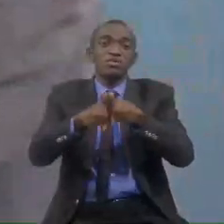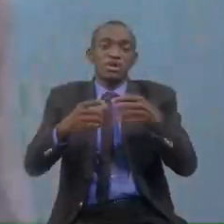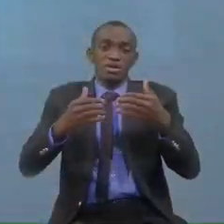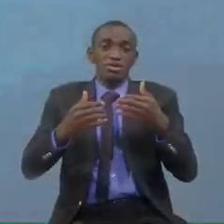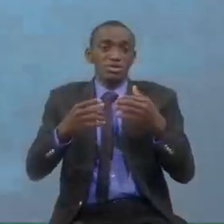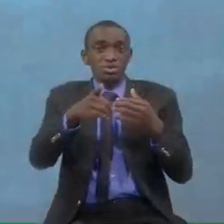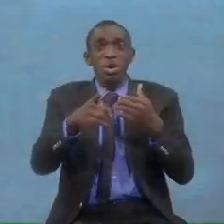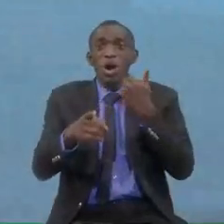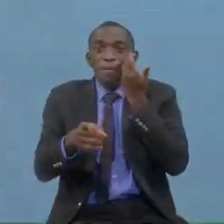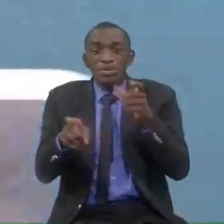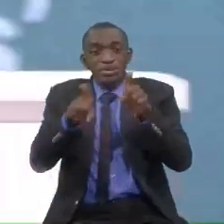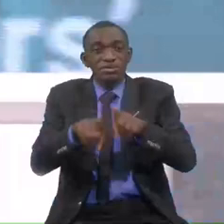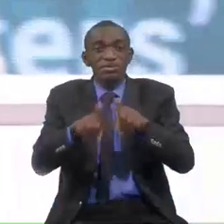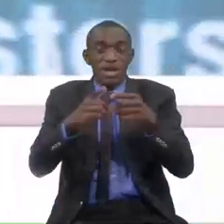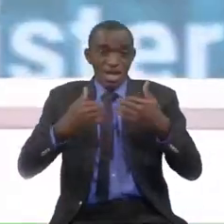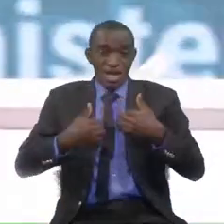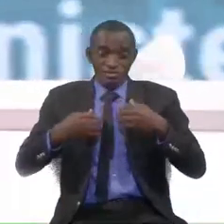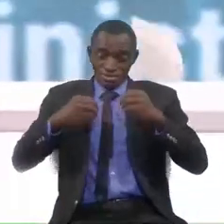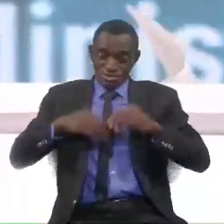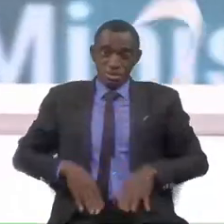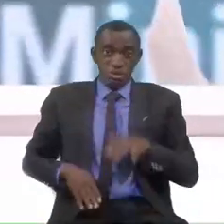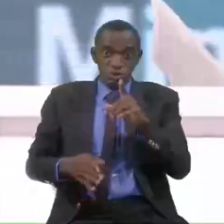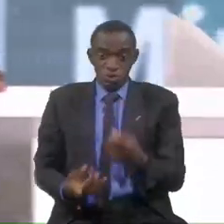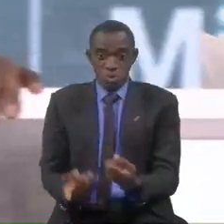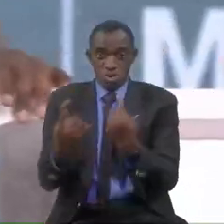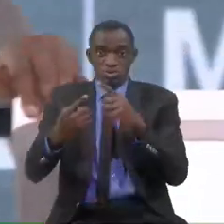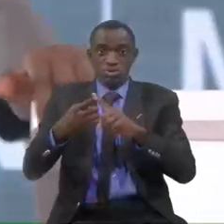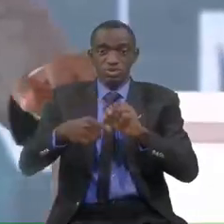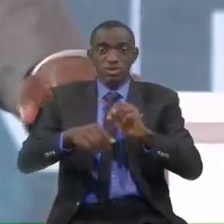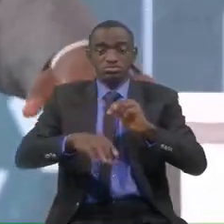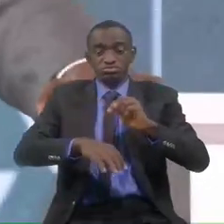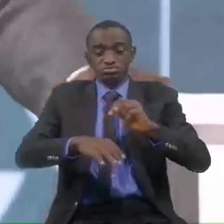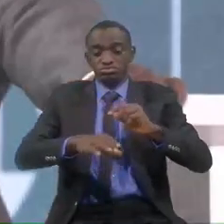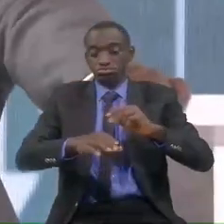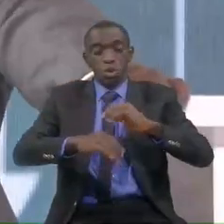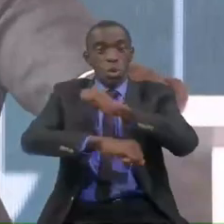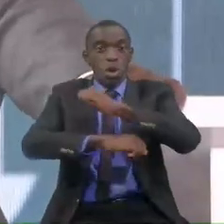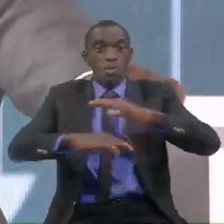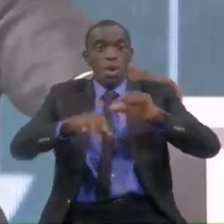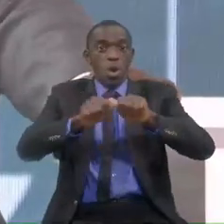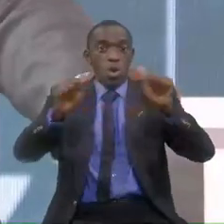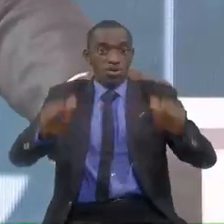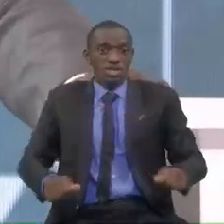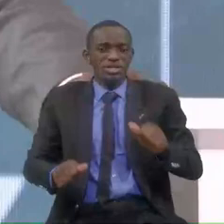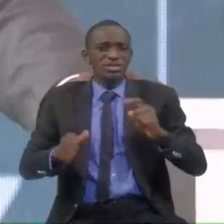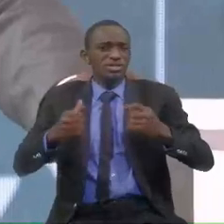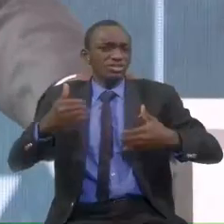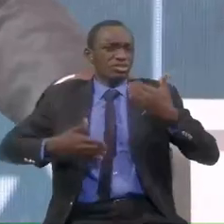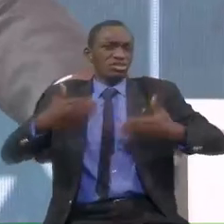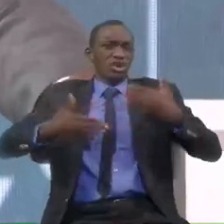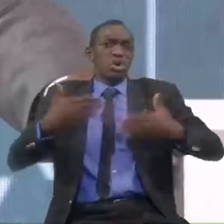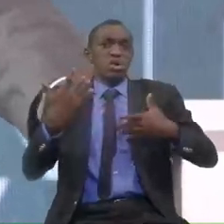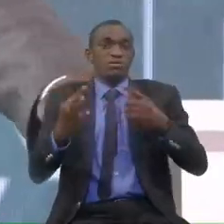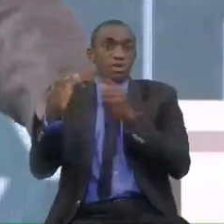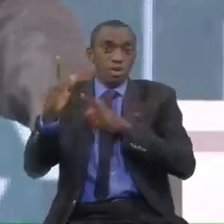grâce pour ne pas être totalement brimé et déprimé. Vous êtes venu sur le pupitre. La joie du Seigneur, la joie qui fait